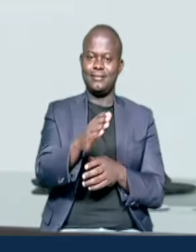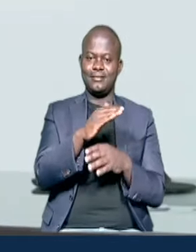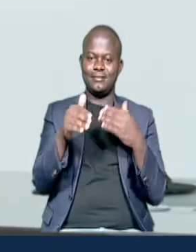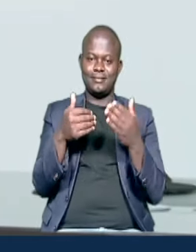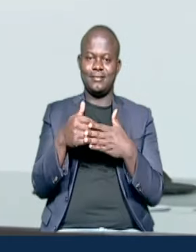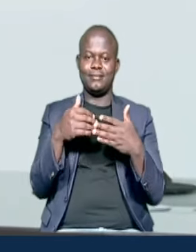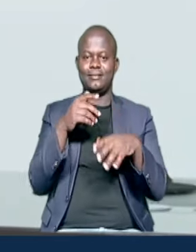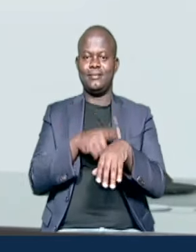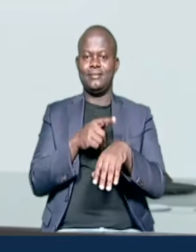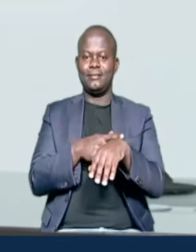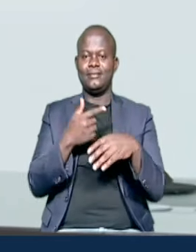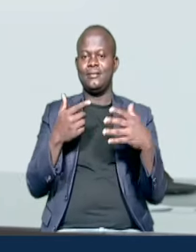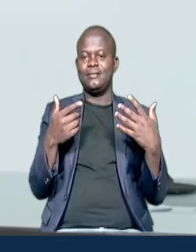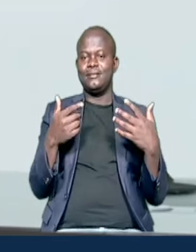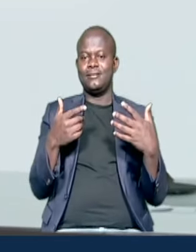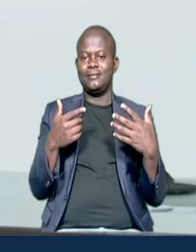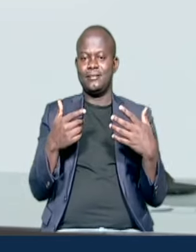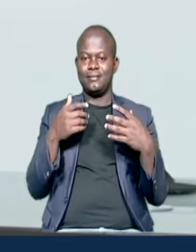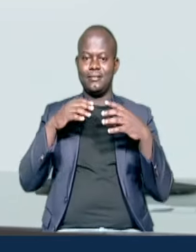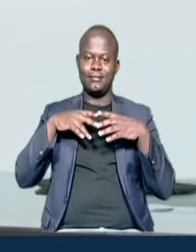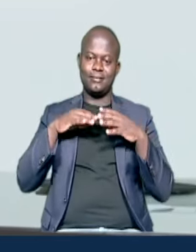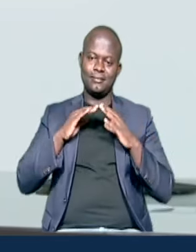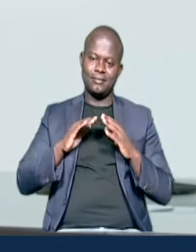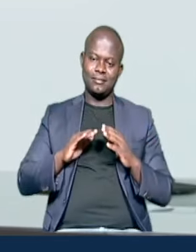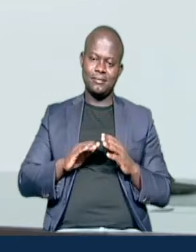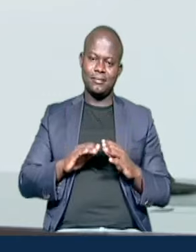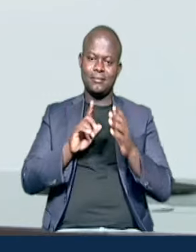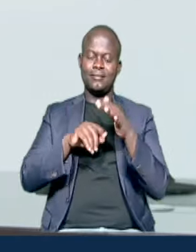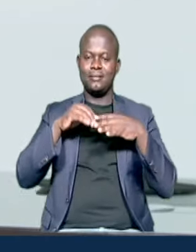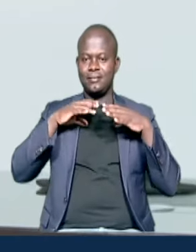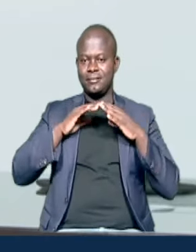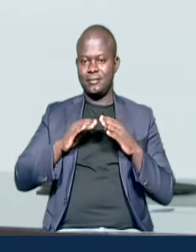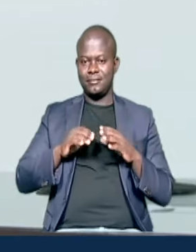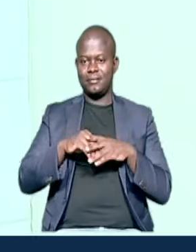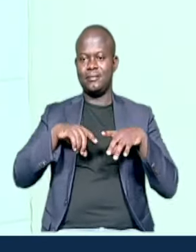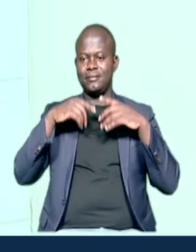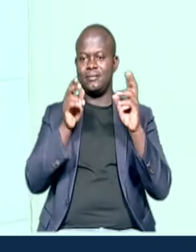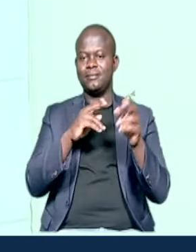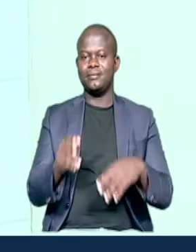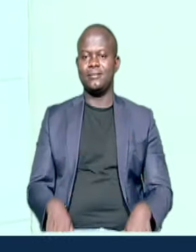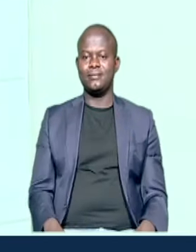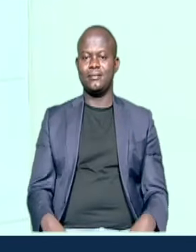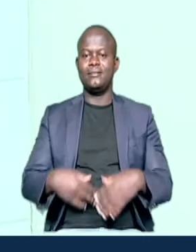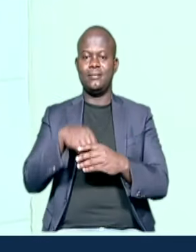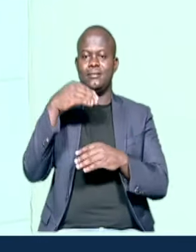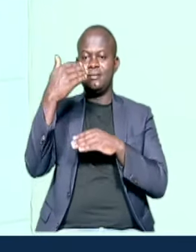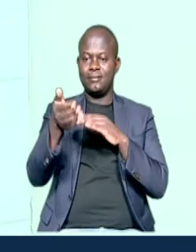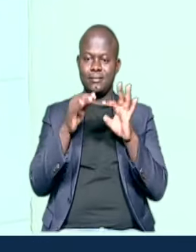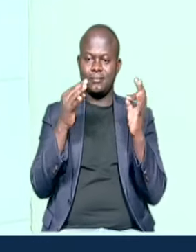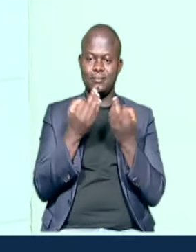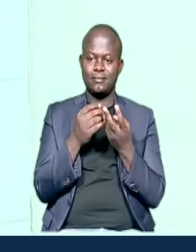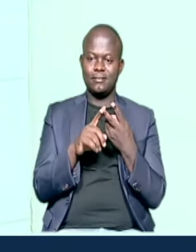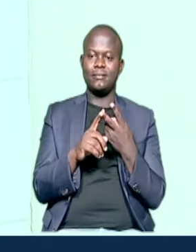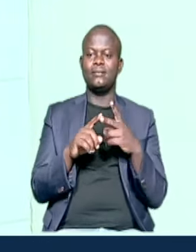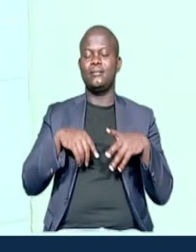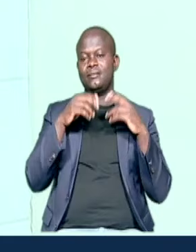mujya mugira nk'igihe cyo kuruhuka n'iki kikuruhura mu buzima busanzwe nyuma y'akazi hari umuryango hari